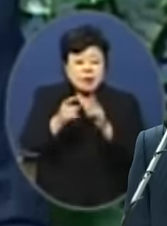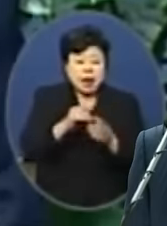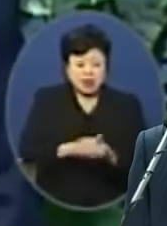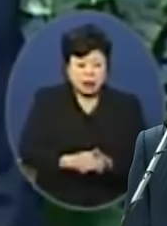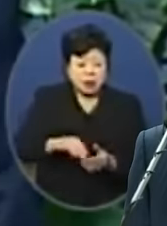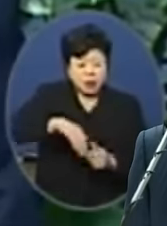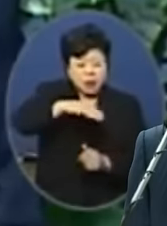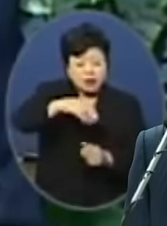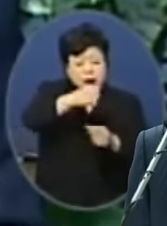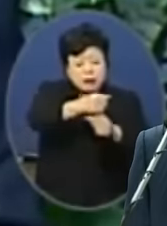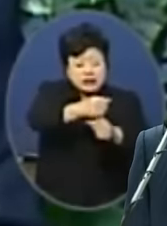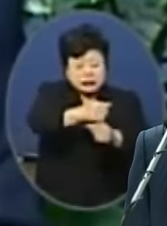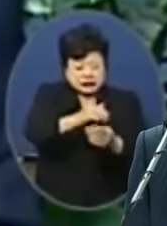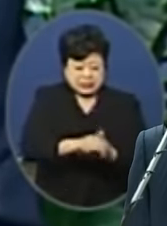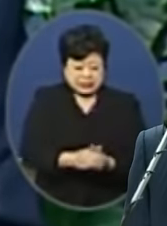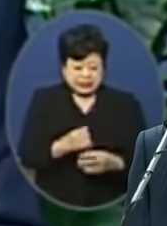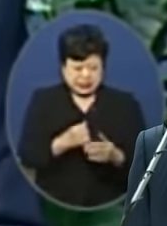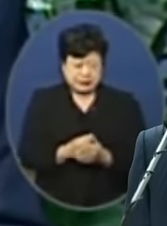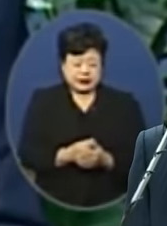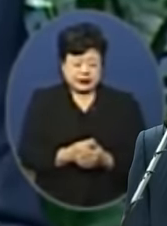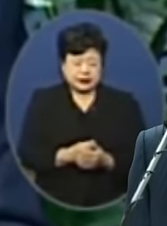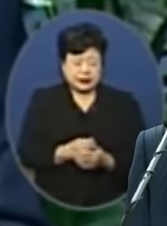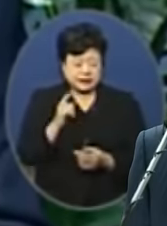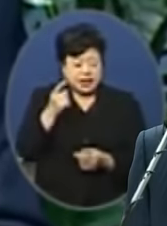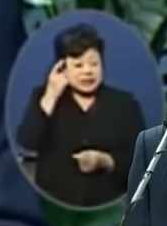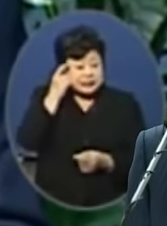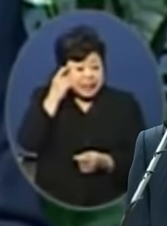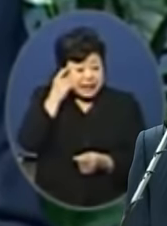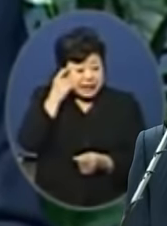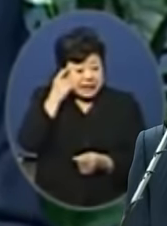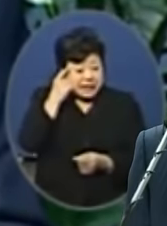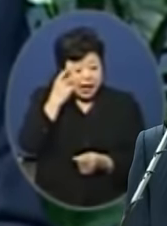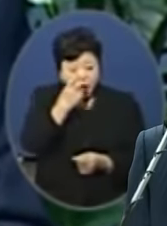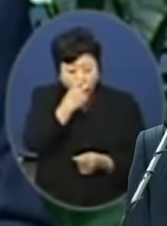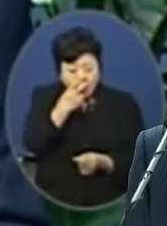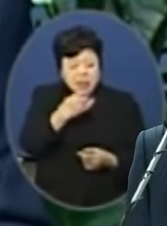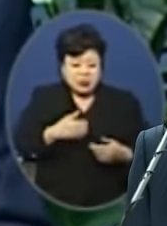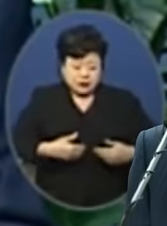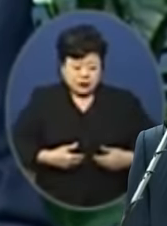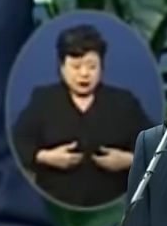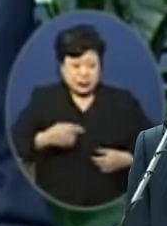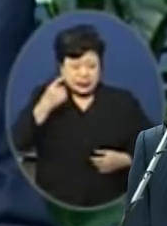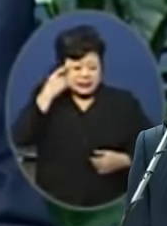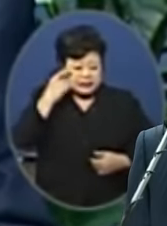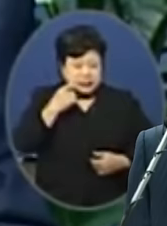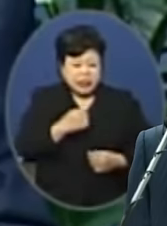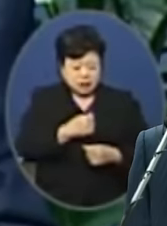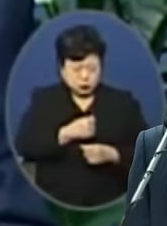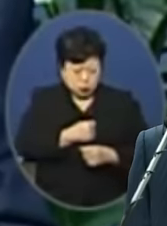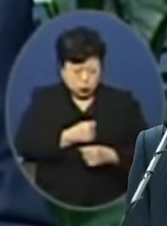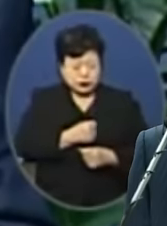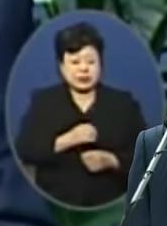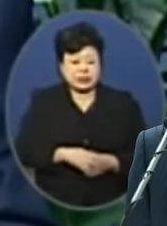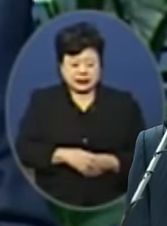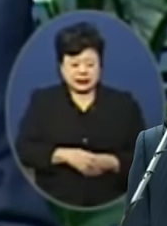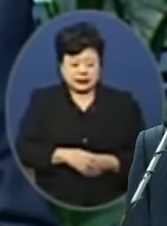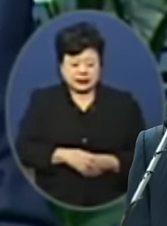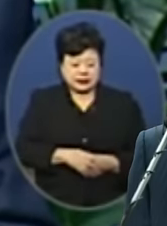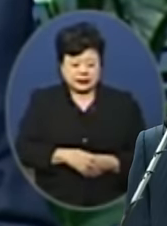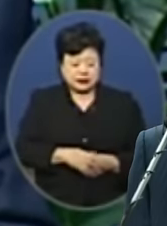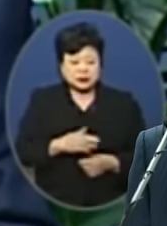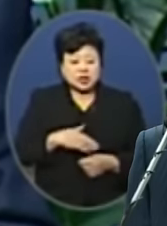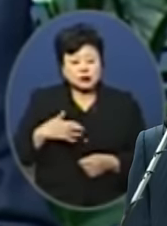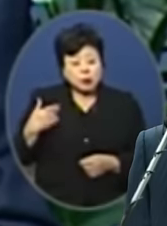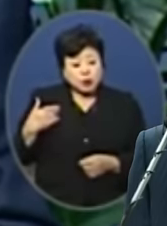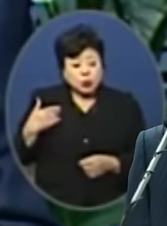우리 환경을 만들고 있는 것입니다. 그러므로 우리는 매일 생각을 관리해야 하는 것입니다. 생각을 관리하지 않고 그냥 내버려 두면 어느새